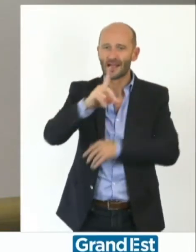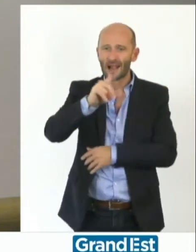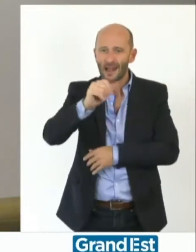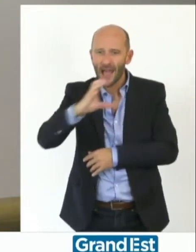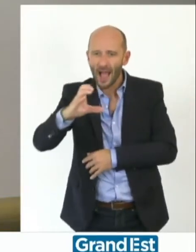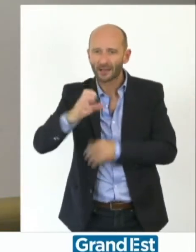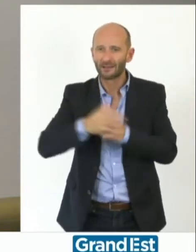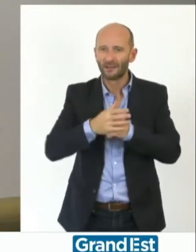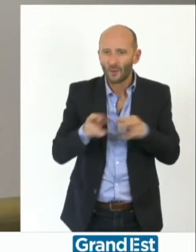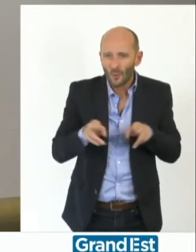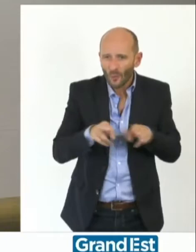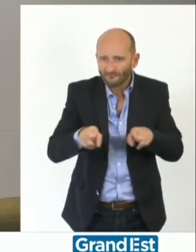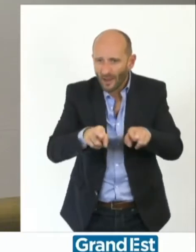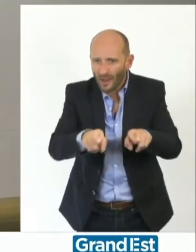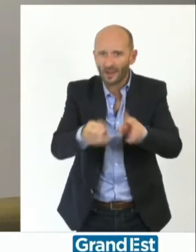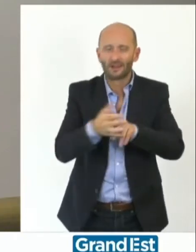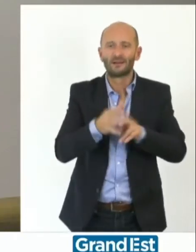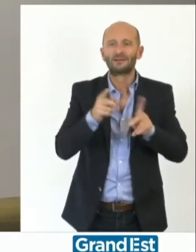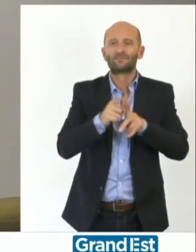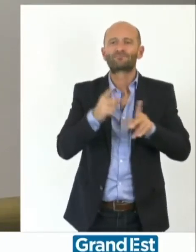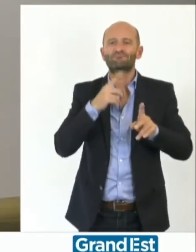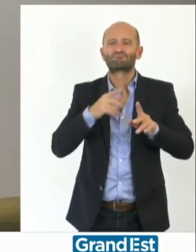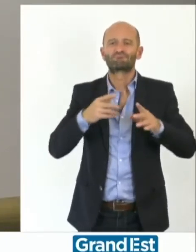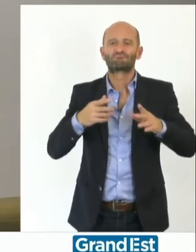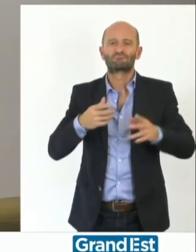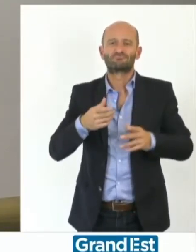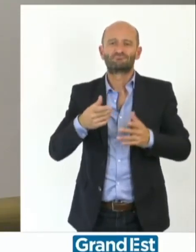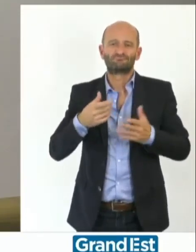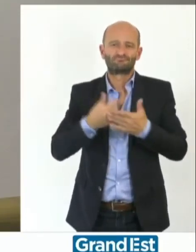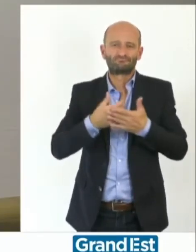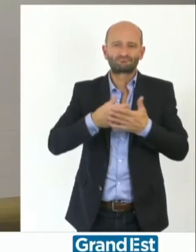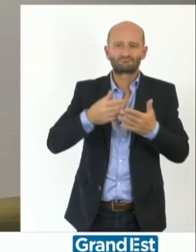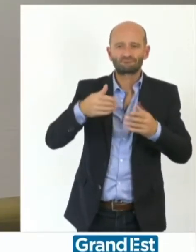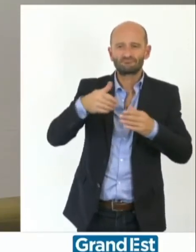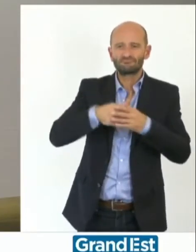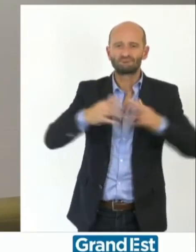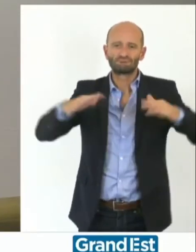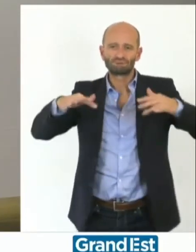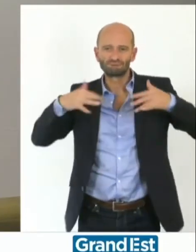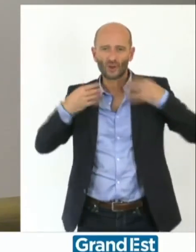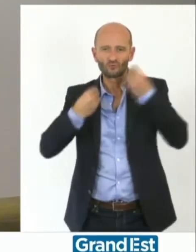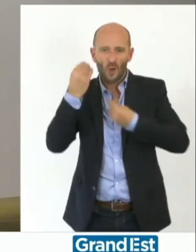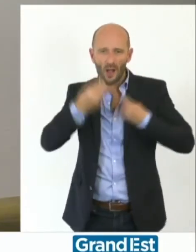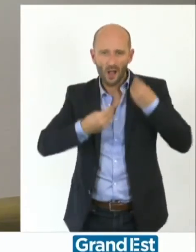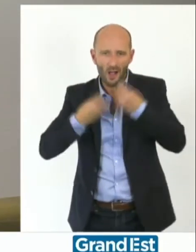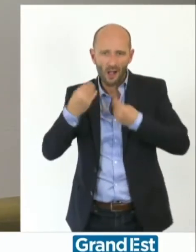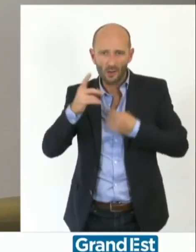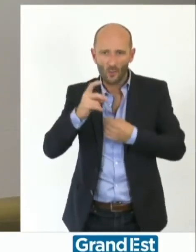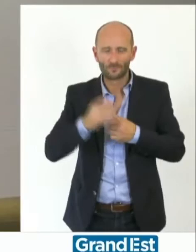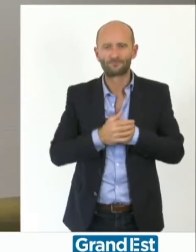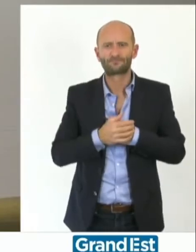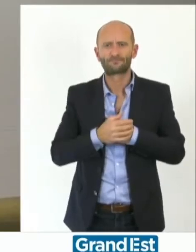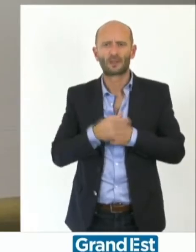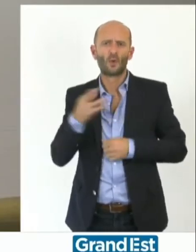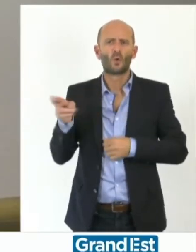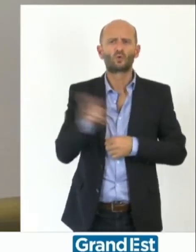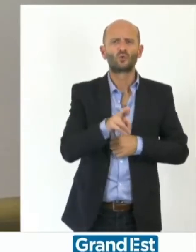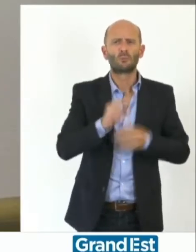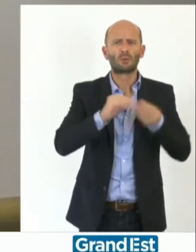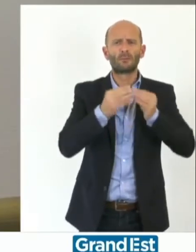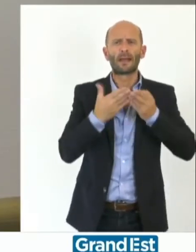stations thermales mais aussi ses canaux et j'aimerais revenir un instant sur sur la problématique de la navigation sur le sur le canal des vosges